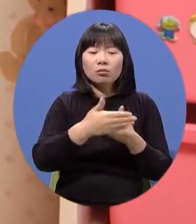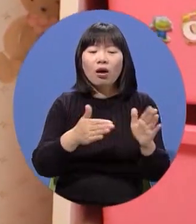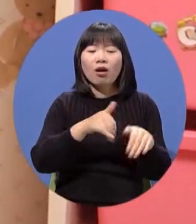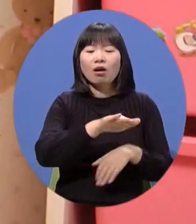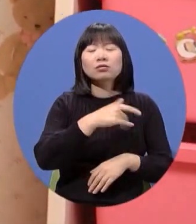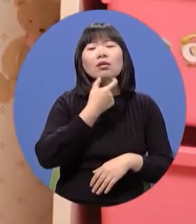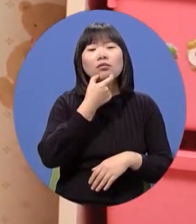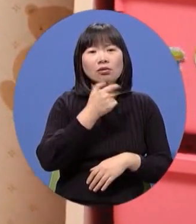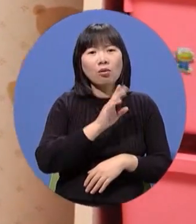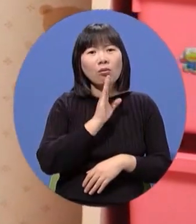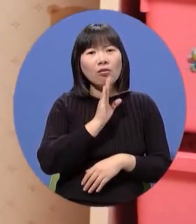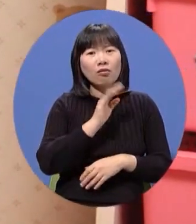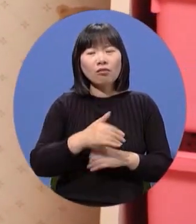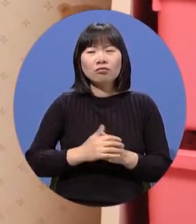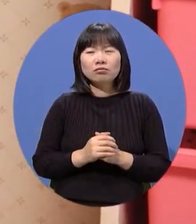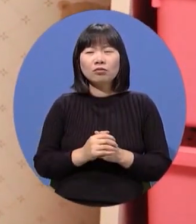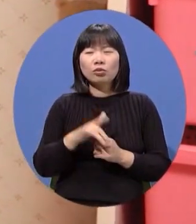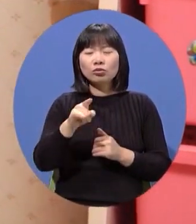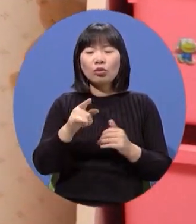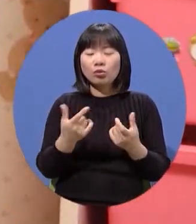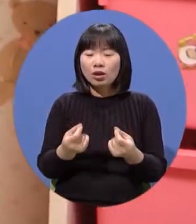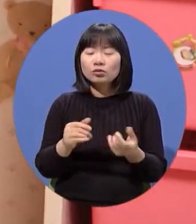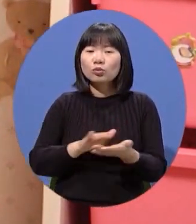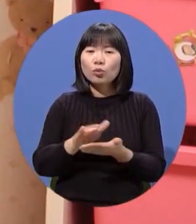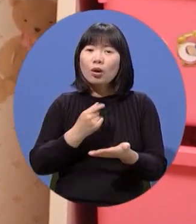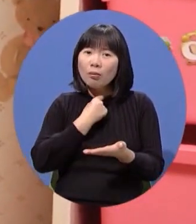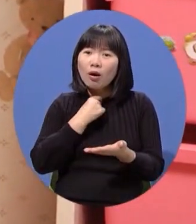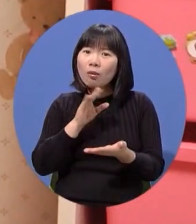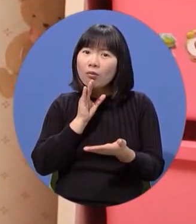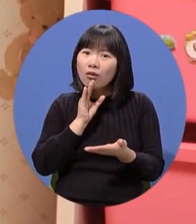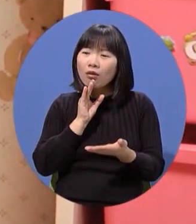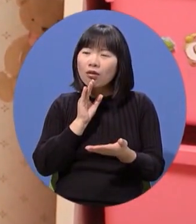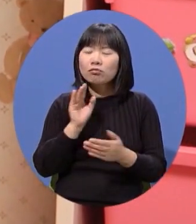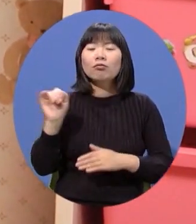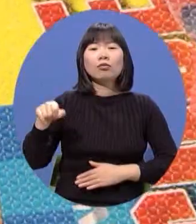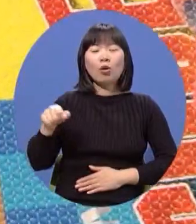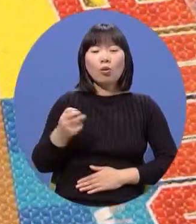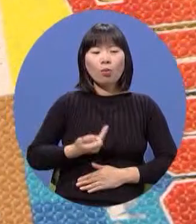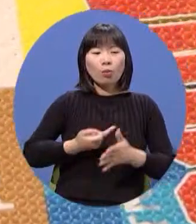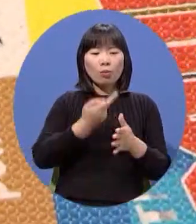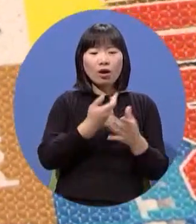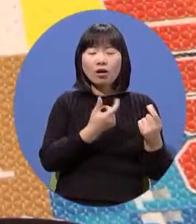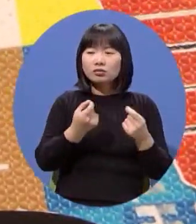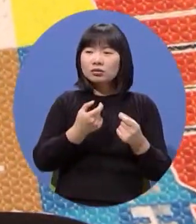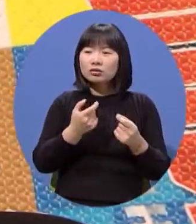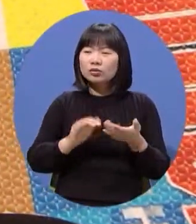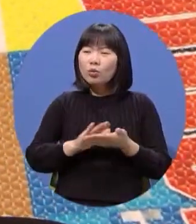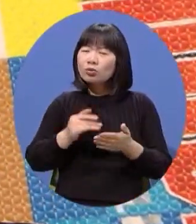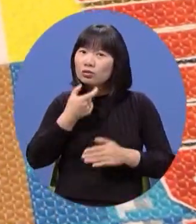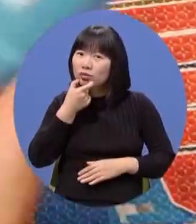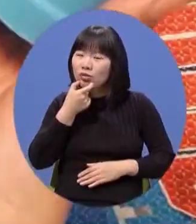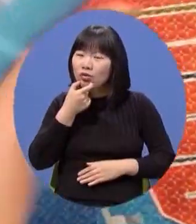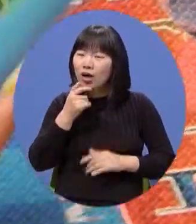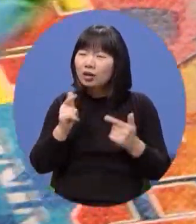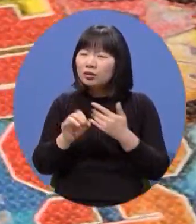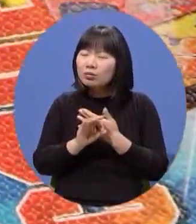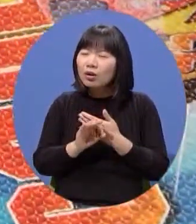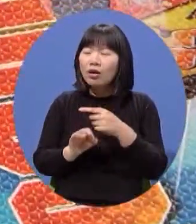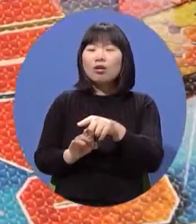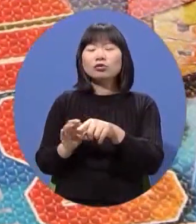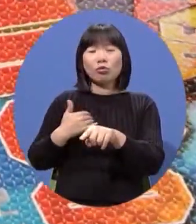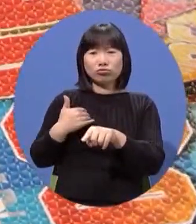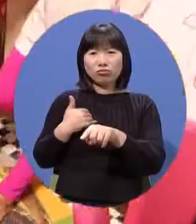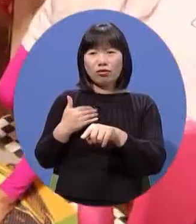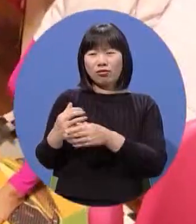보지. 넌 이거 같이 갖고 놀고 싶어서 그런 거야? 어. 오빠하고 같이 놀기가 싫은 거야? 아니면 이거 내